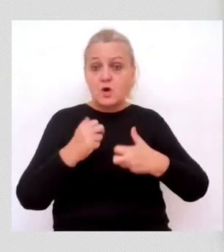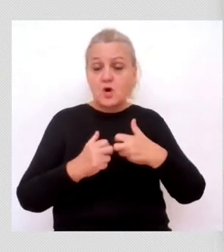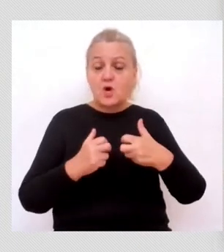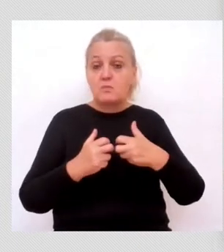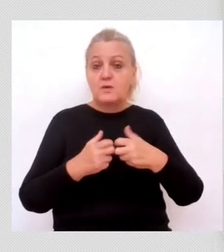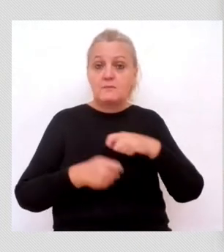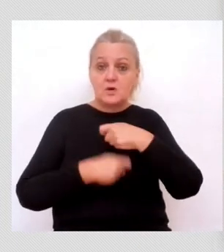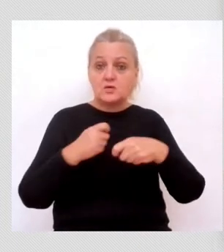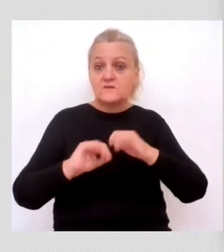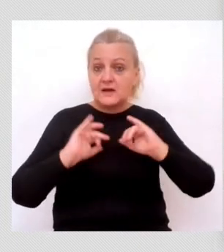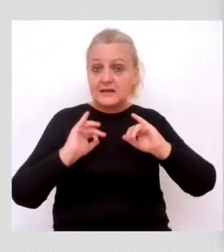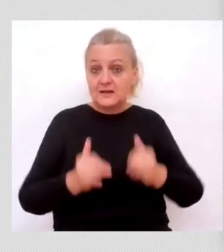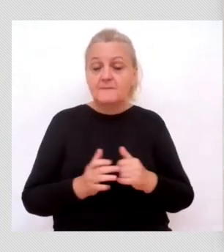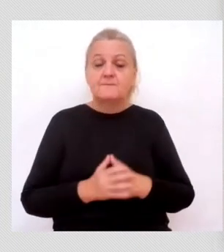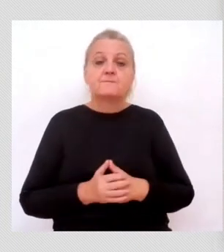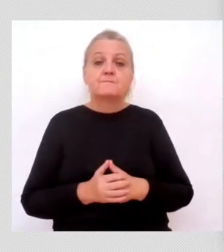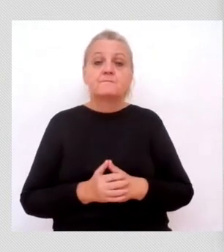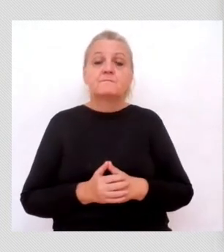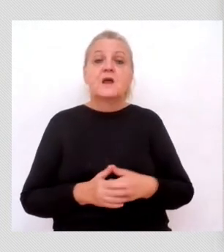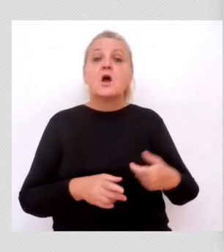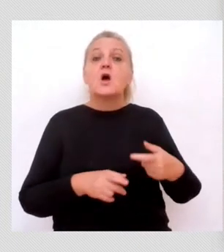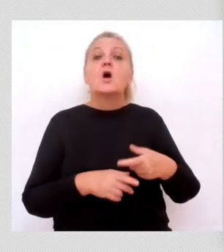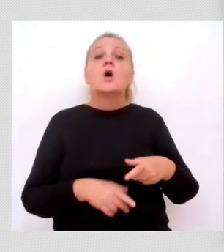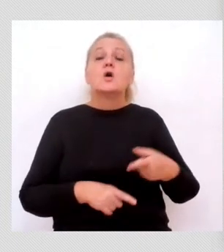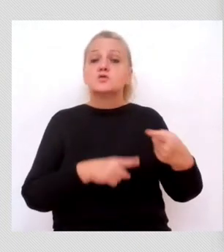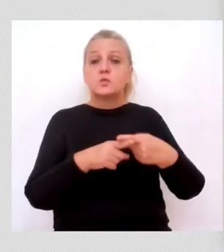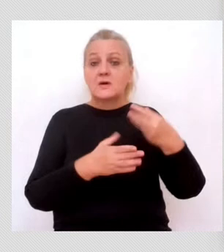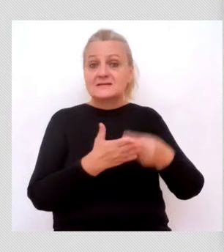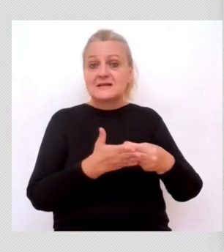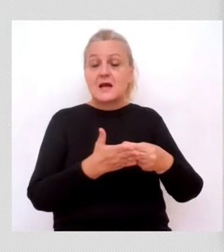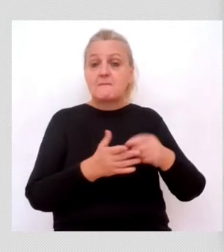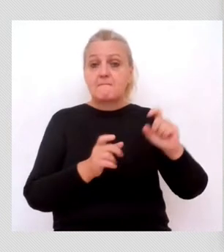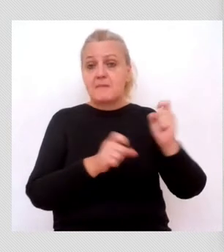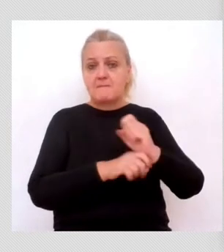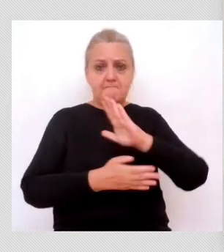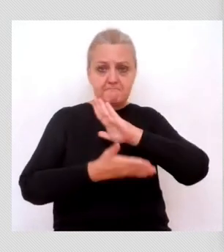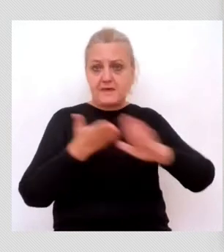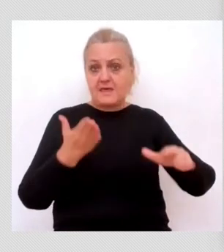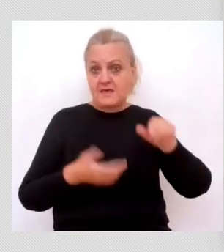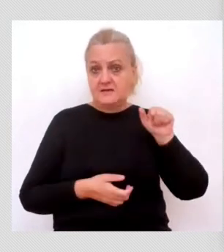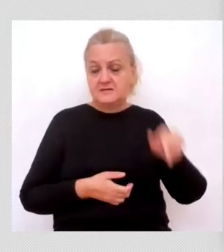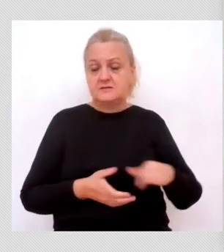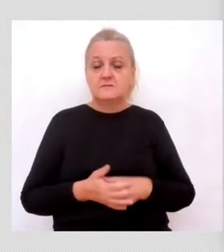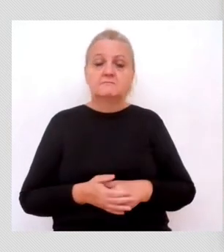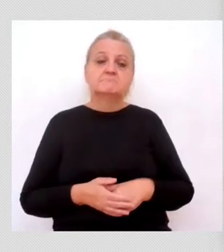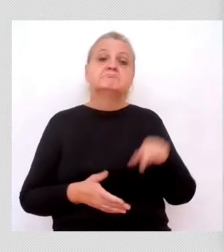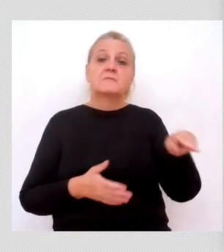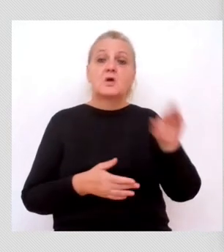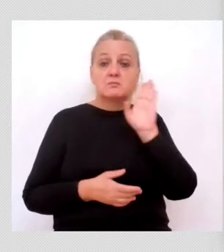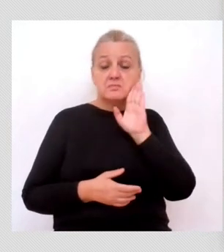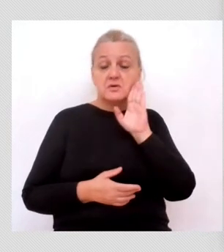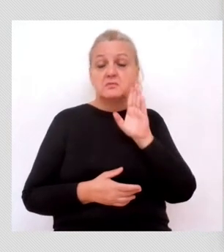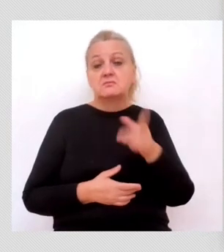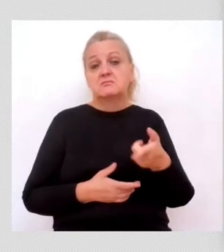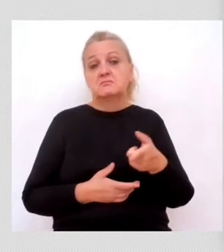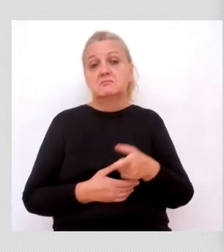to jest, żeby tych spółek Skarbu Państwa nie było, żeby państwa w mediach